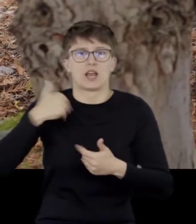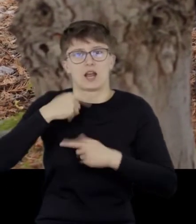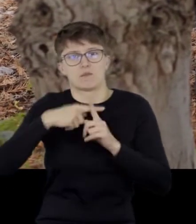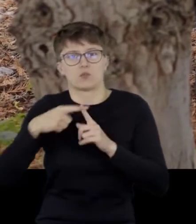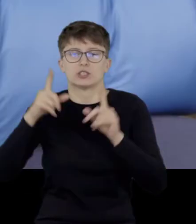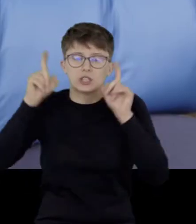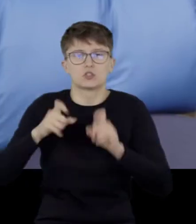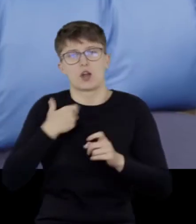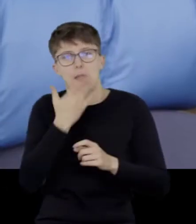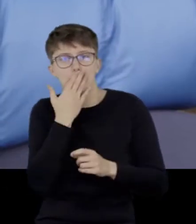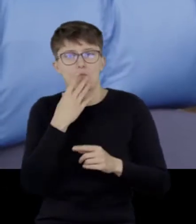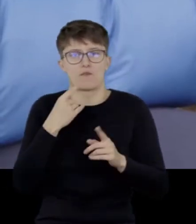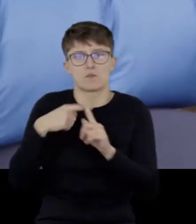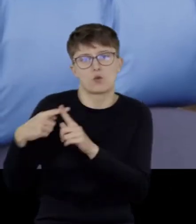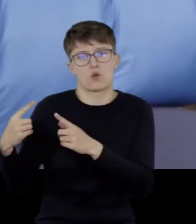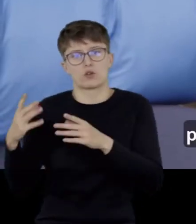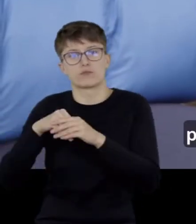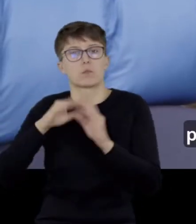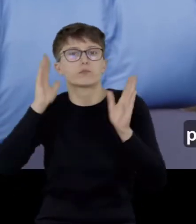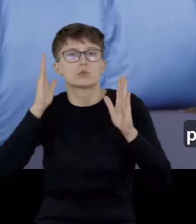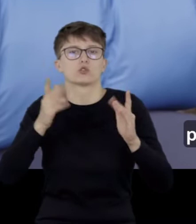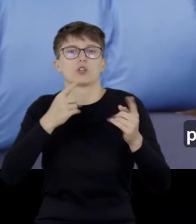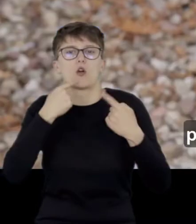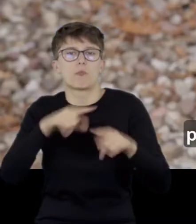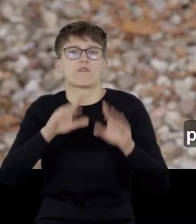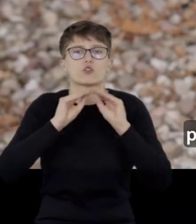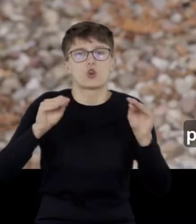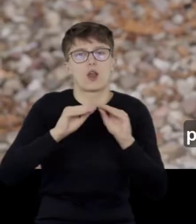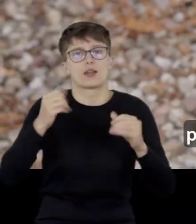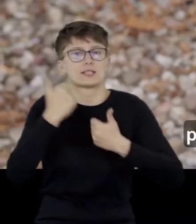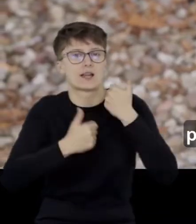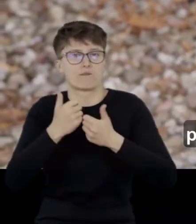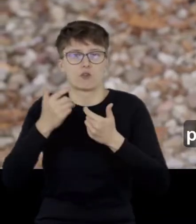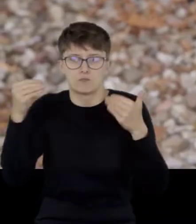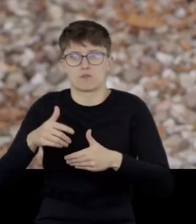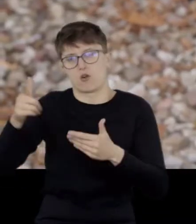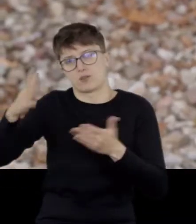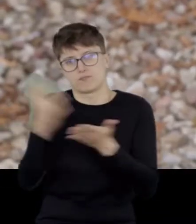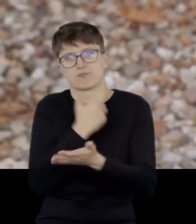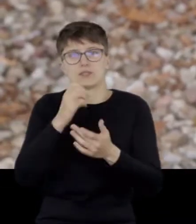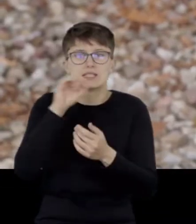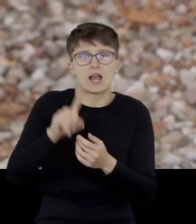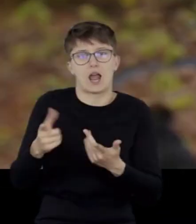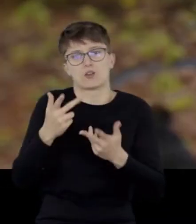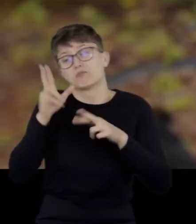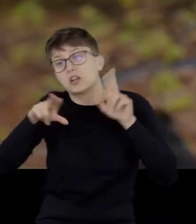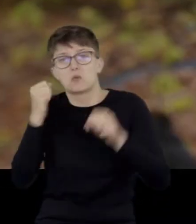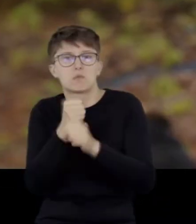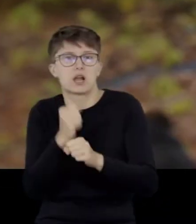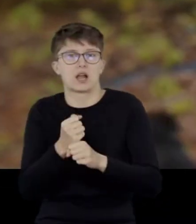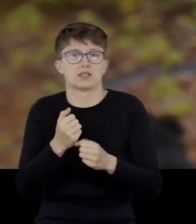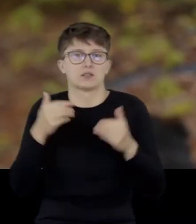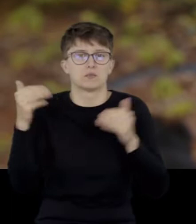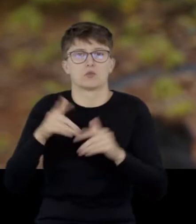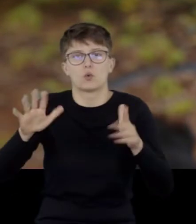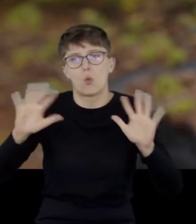odkrywać, nauczyli się o nich mówić, co pozwoliło im później na podjęcie odpowiednich szkoleń zawodowych, odpowiednich staży, niektórym pracy.